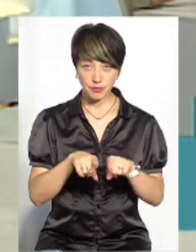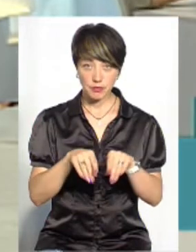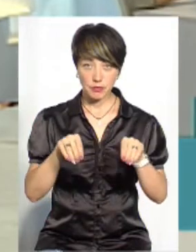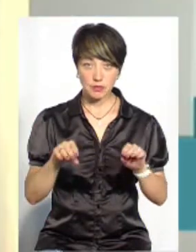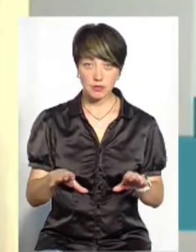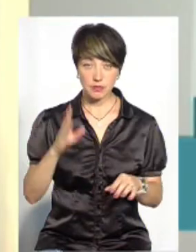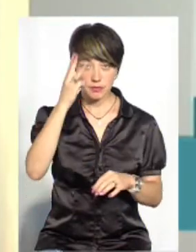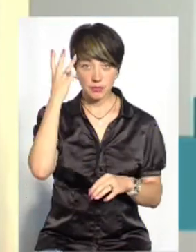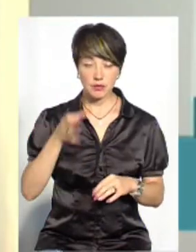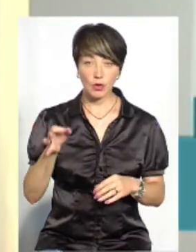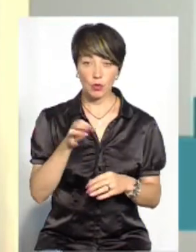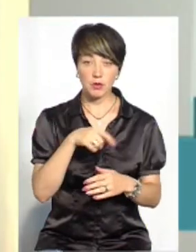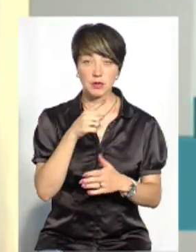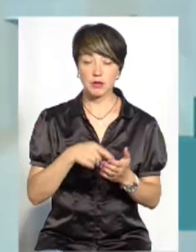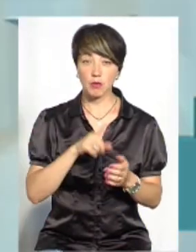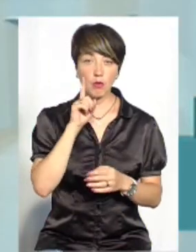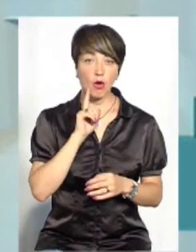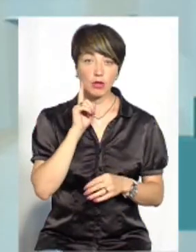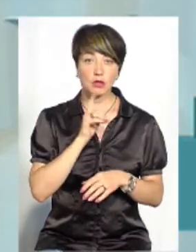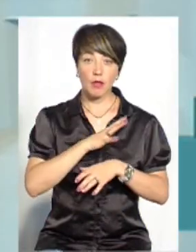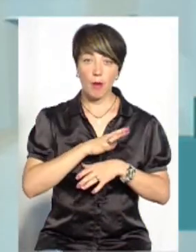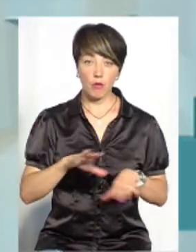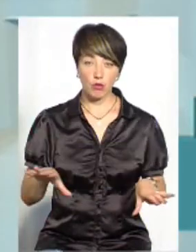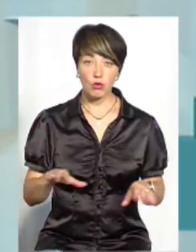рішення взагалі по Хмельницькій області? Поки що не було.